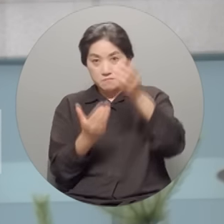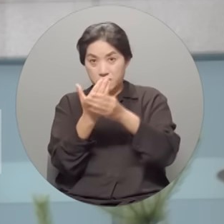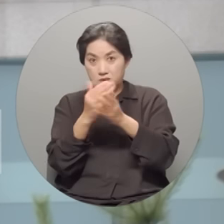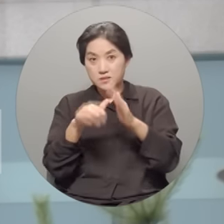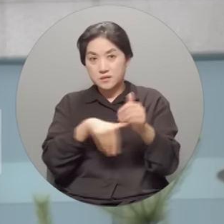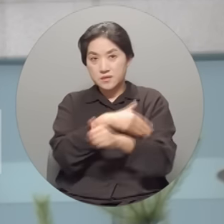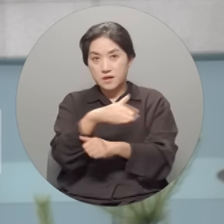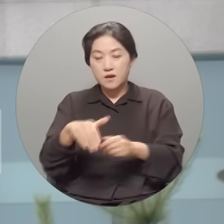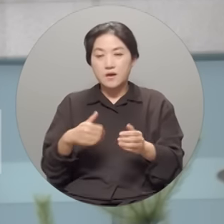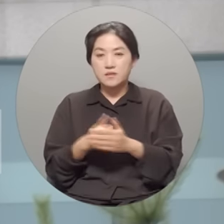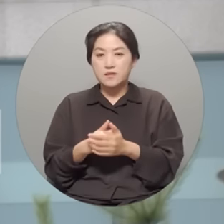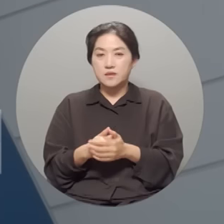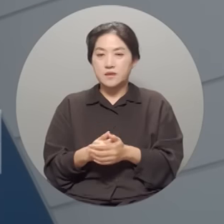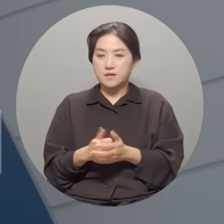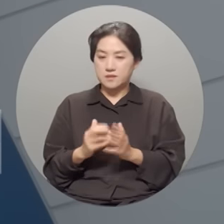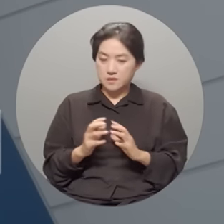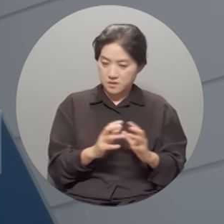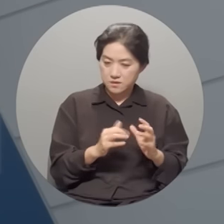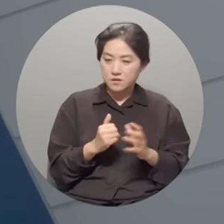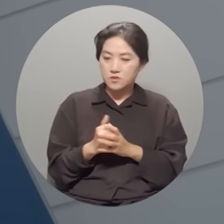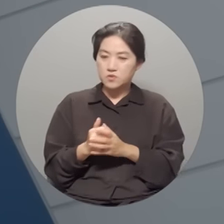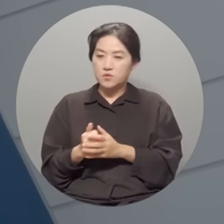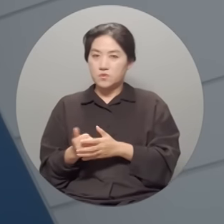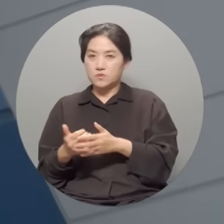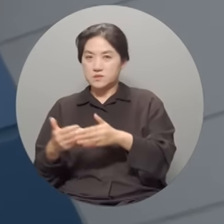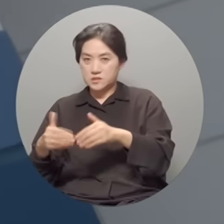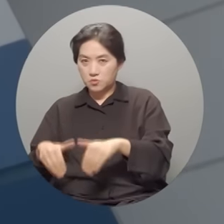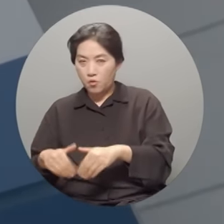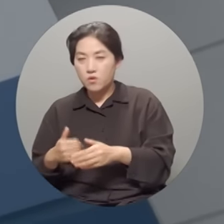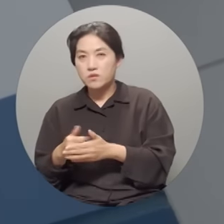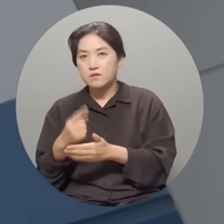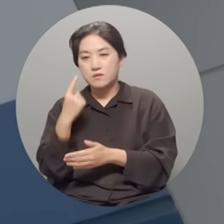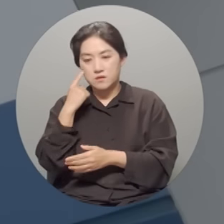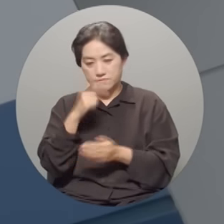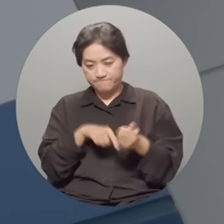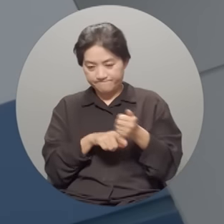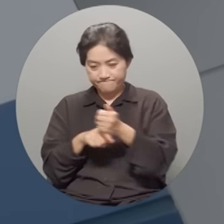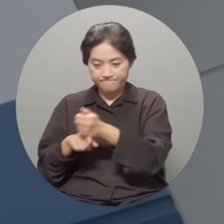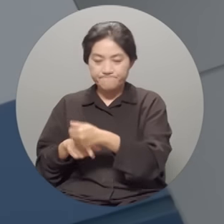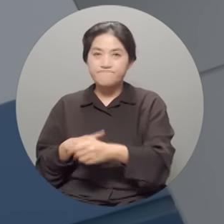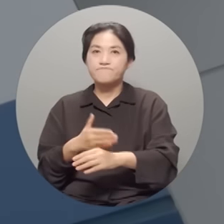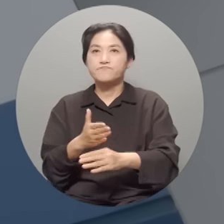경기보조원, 골프장 관계자들을 상대로 조사하고 있습니다. MBC 뉴스 조건입니다.